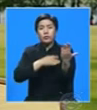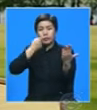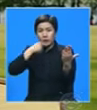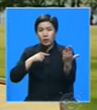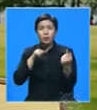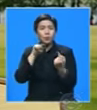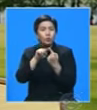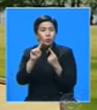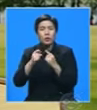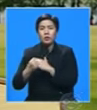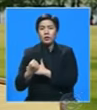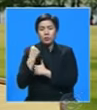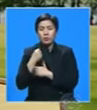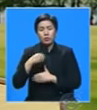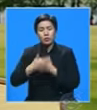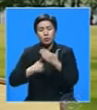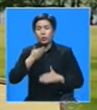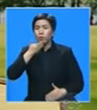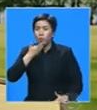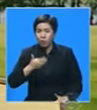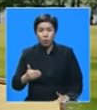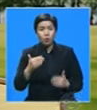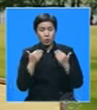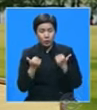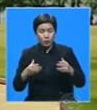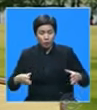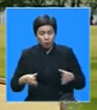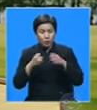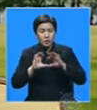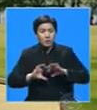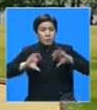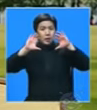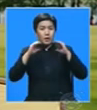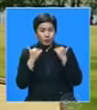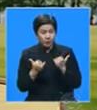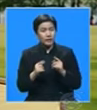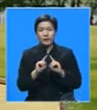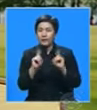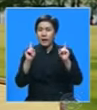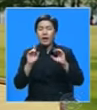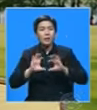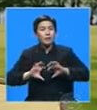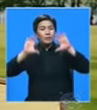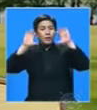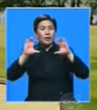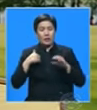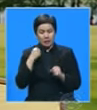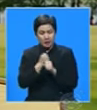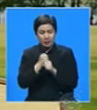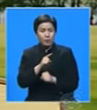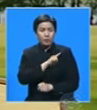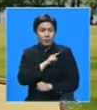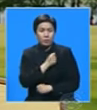ทำให้เกิดความมั่นคงและยั่งยืนตลอดไปรัฐบาลในวันนี้นั้นอยากจะเรียนอีกครั้งหนึ่งว่าต่างจากรัฐบาลในอดีตก็คือมีหน้าที่ถึง3ประการด้ว